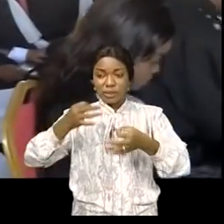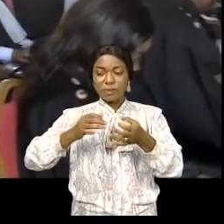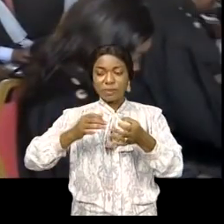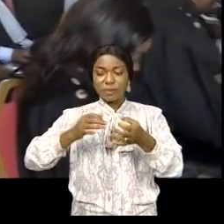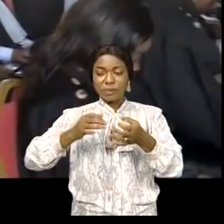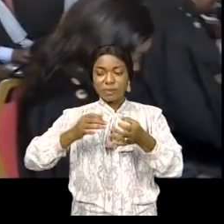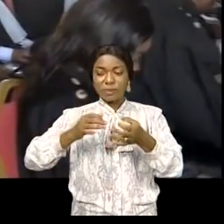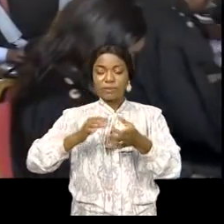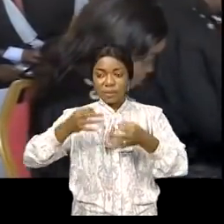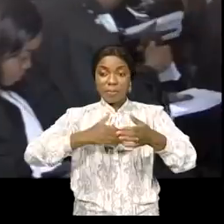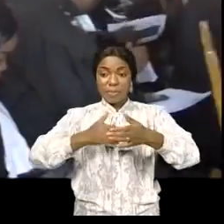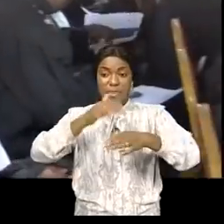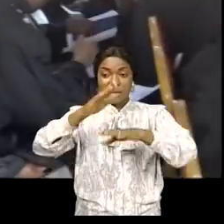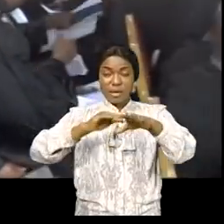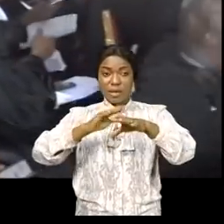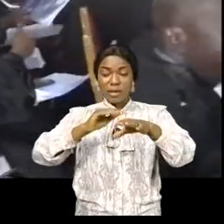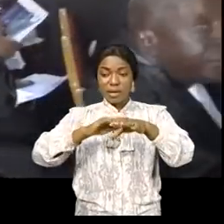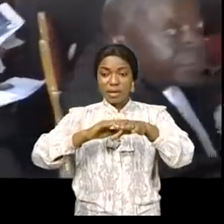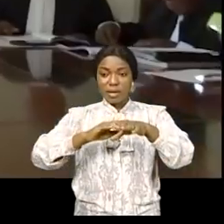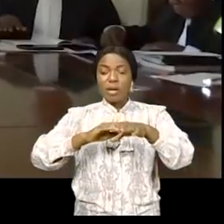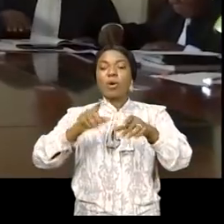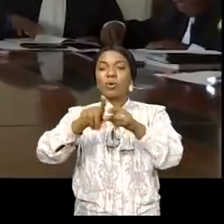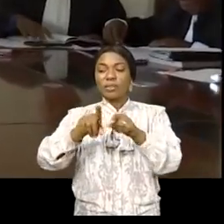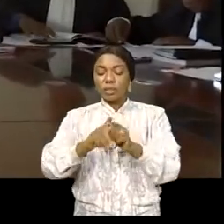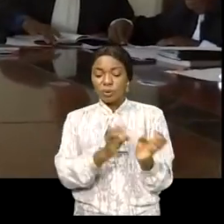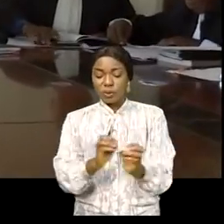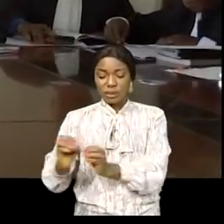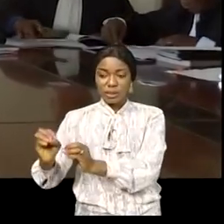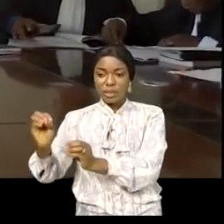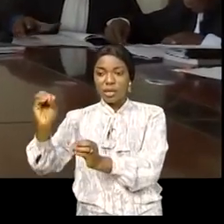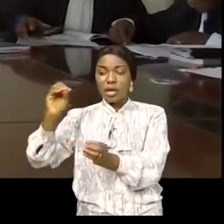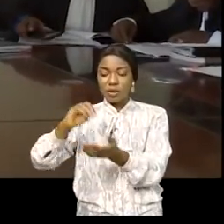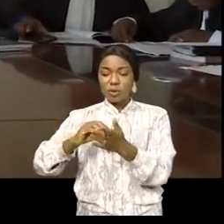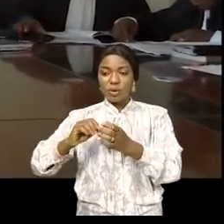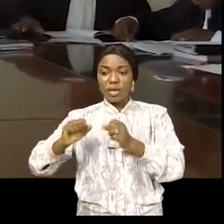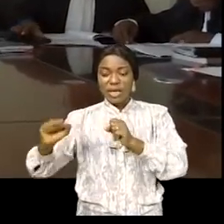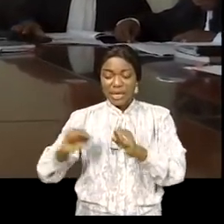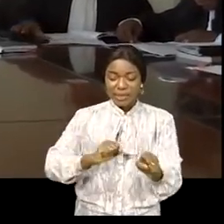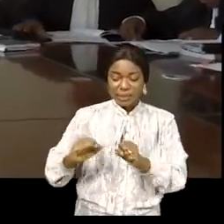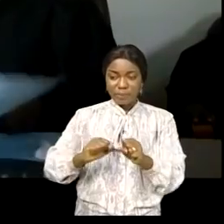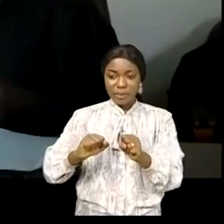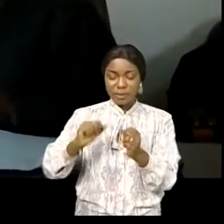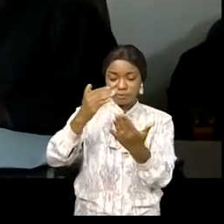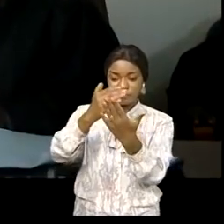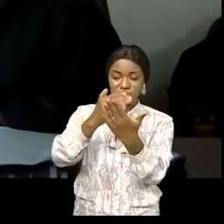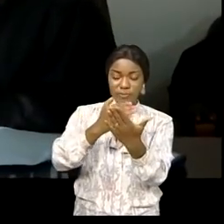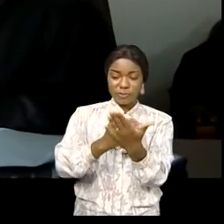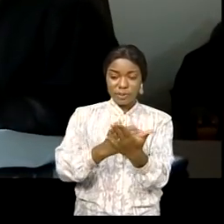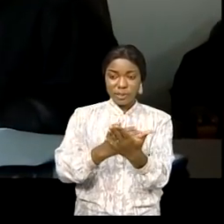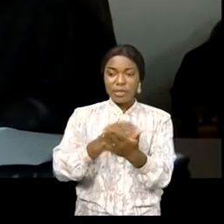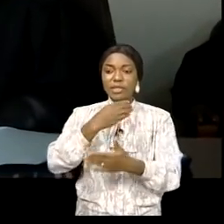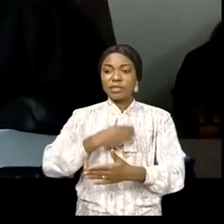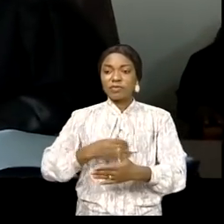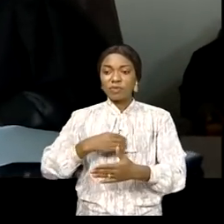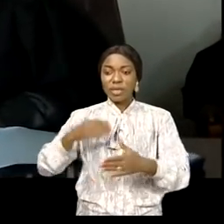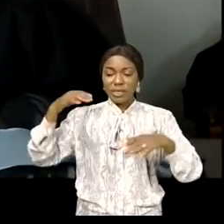près la Kwilu, ex-Bandundu, organise un test d'admission sur la liste des avocats stagiaires à